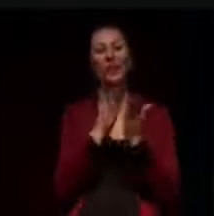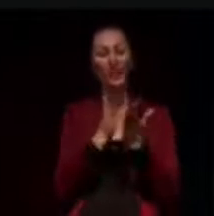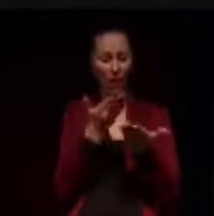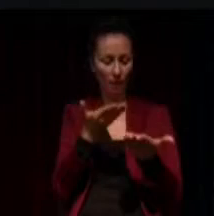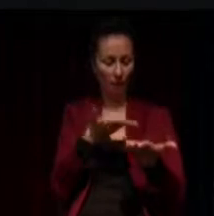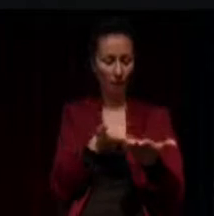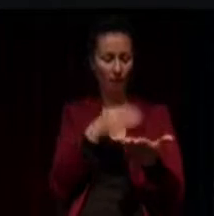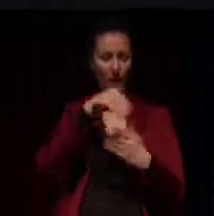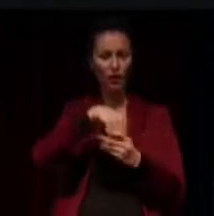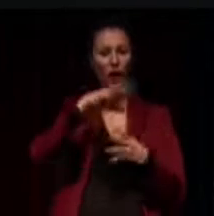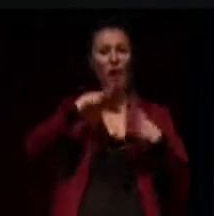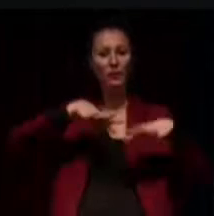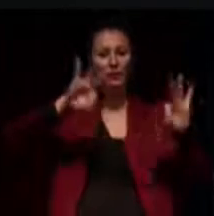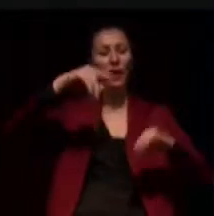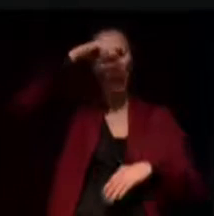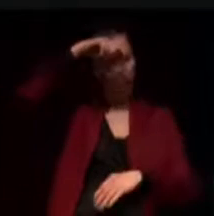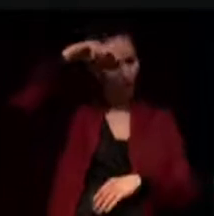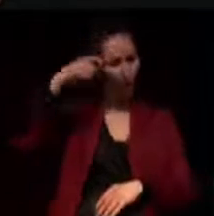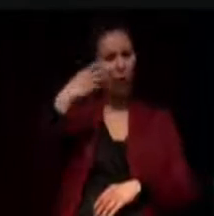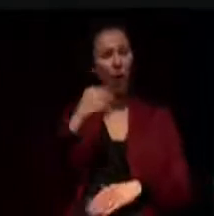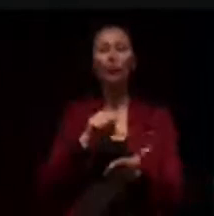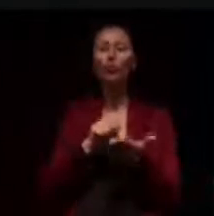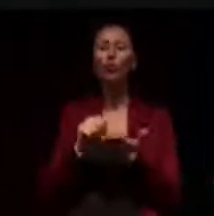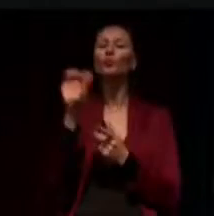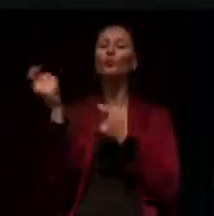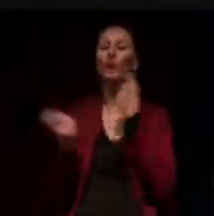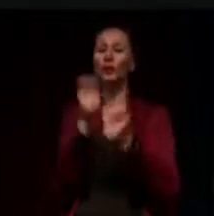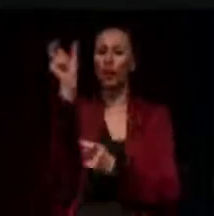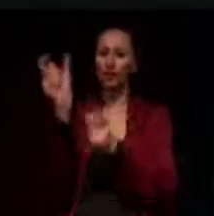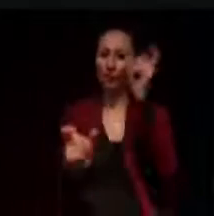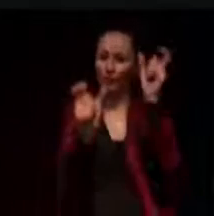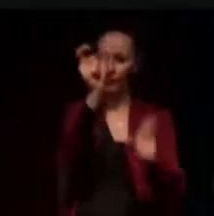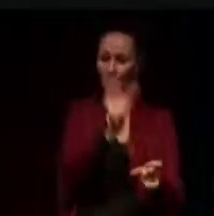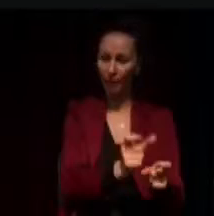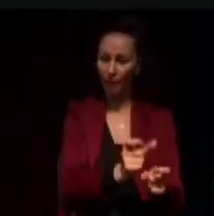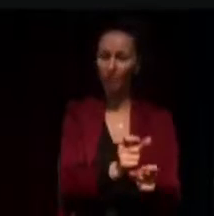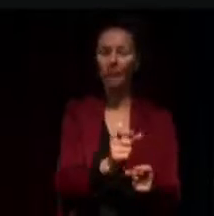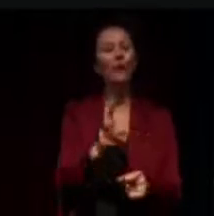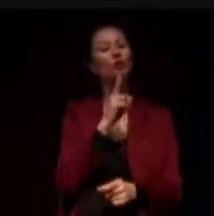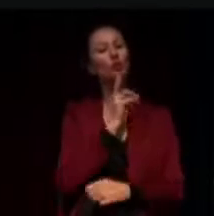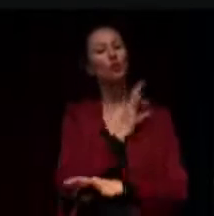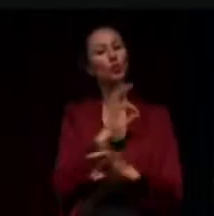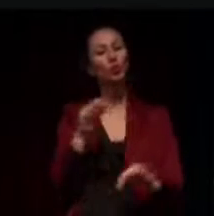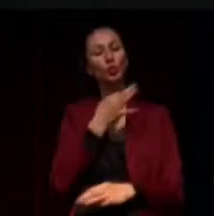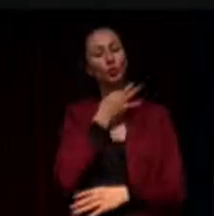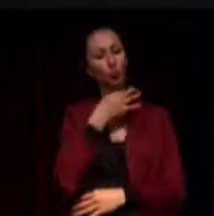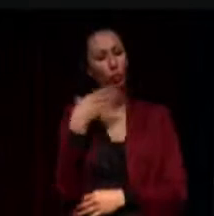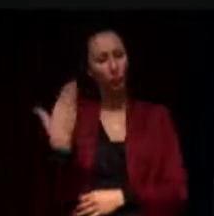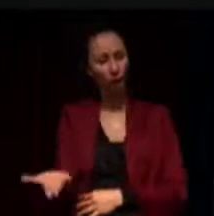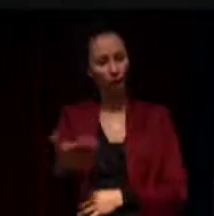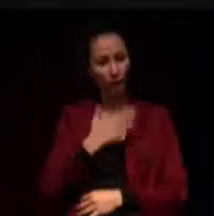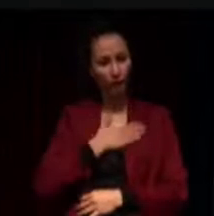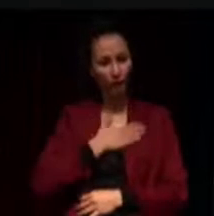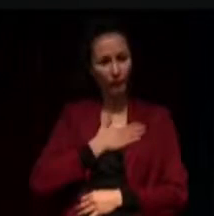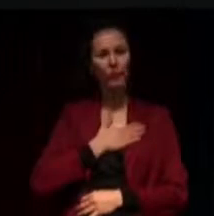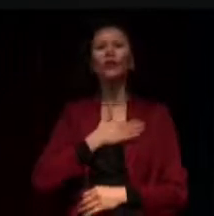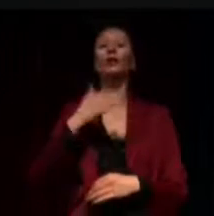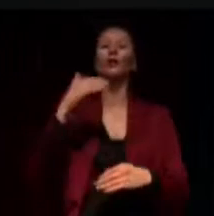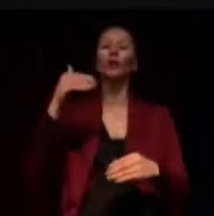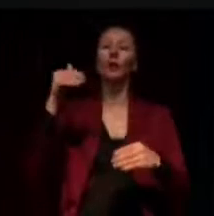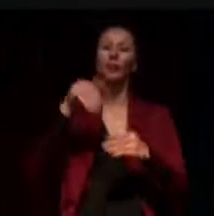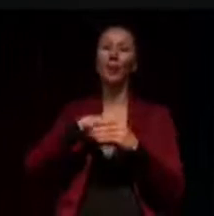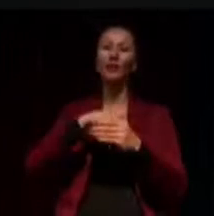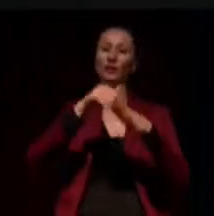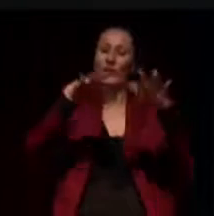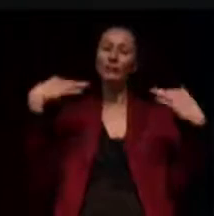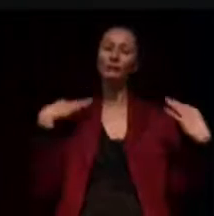kitapçığının hazırlanmasında emeği geçen tüm çalışanlarımıza sonsuz şükranlarımızı sunuyorum ve Yüce Meclisimizi